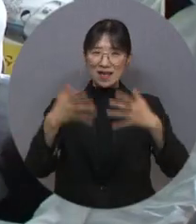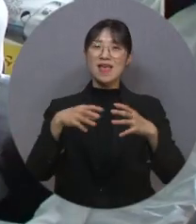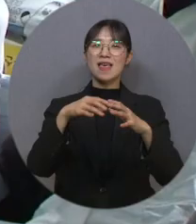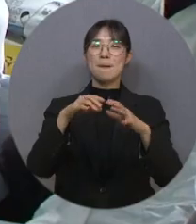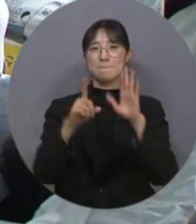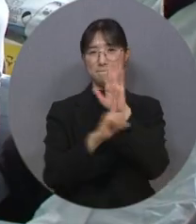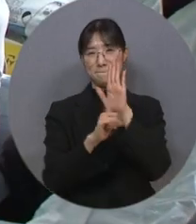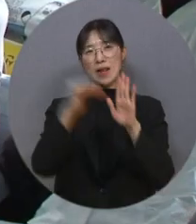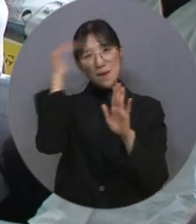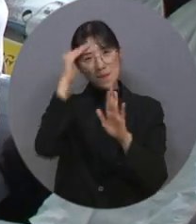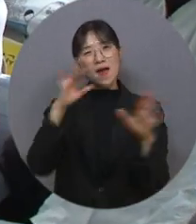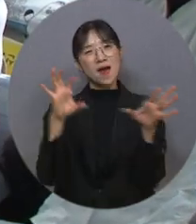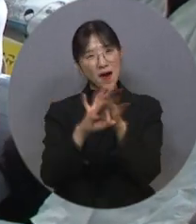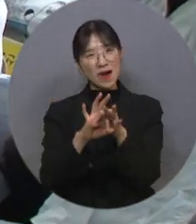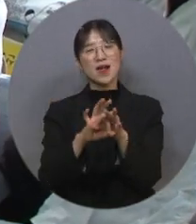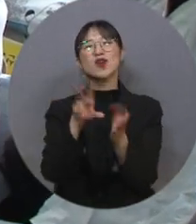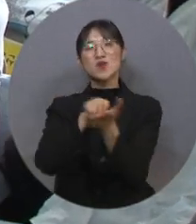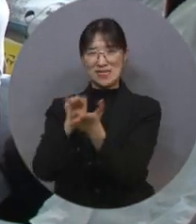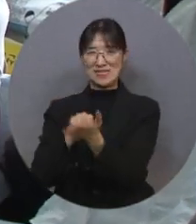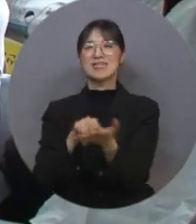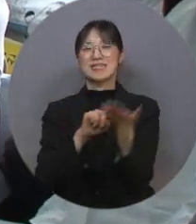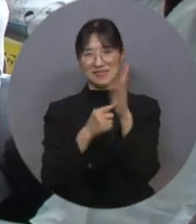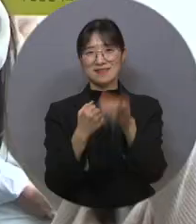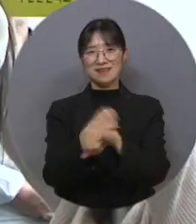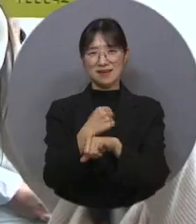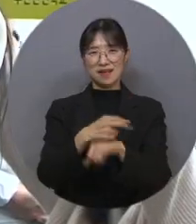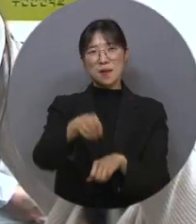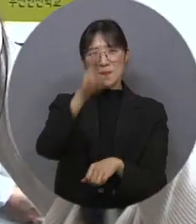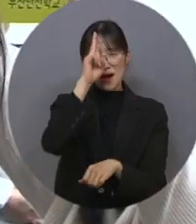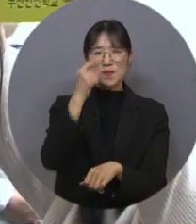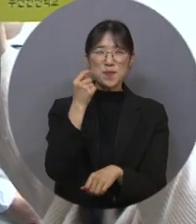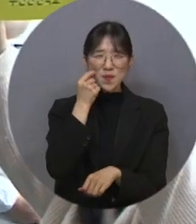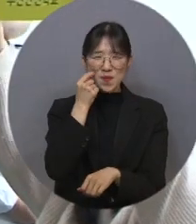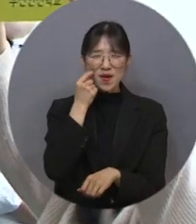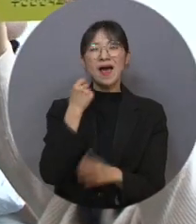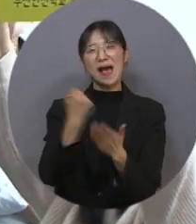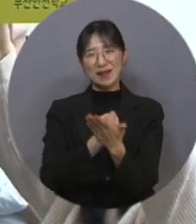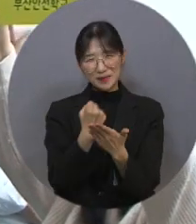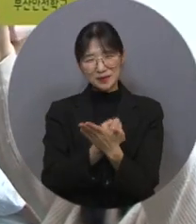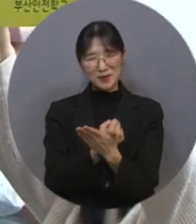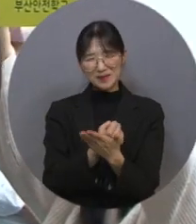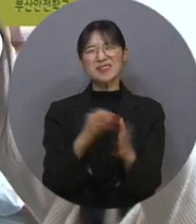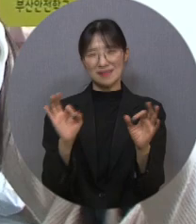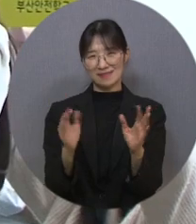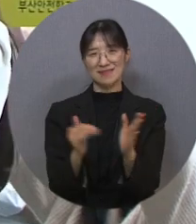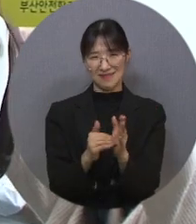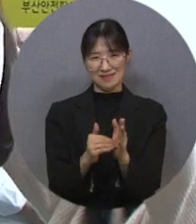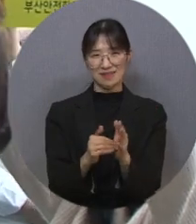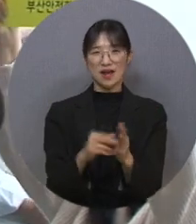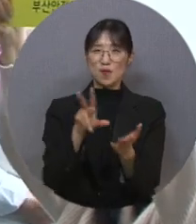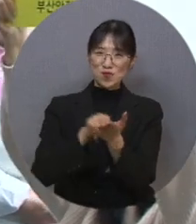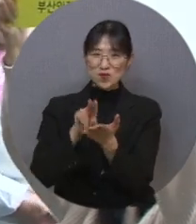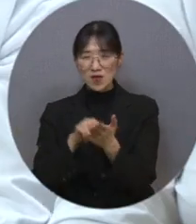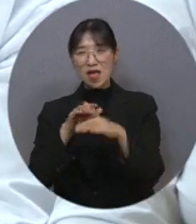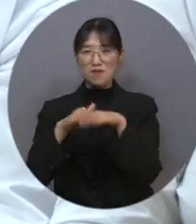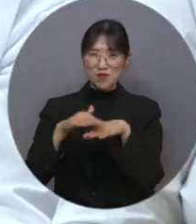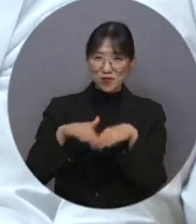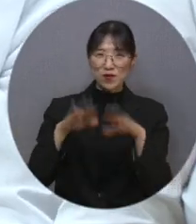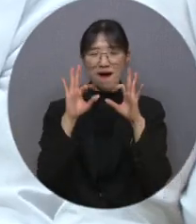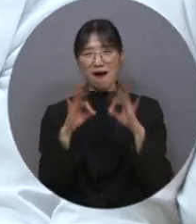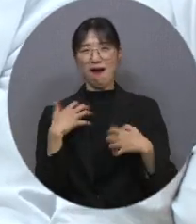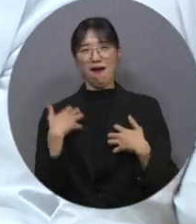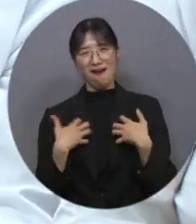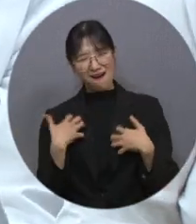관련한 퀴즈를 풀어나갑니다. 정답을 맞추지 못한 아쉬움은 잠시, 문제를 풀어나가는 즐거움에